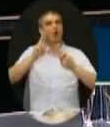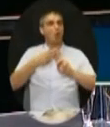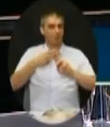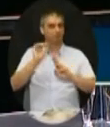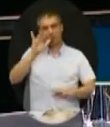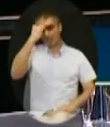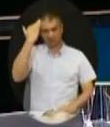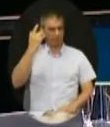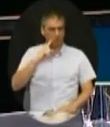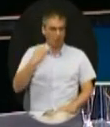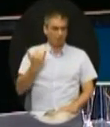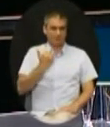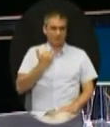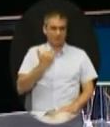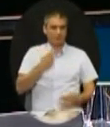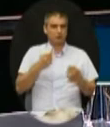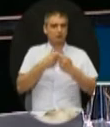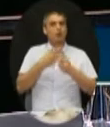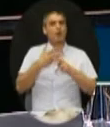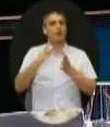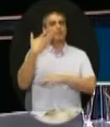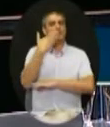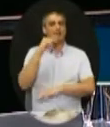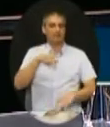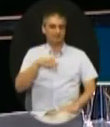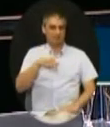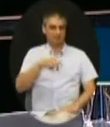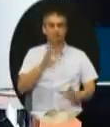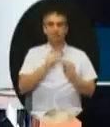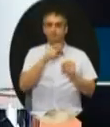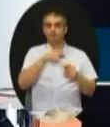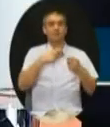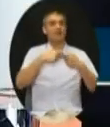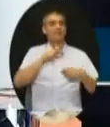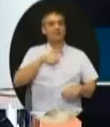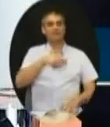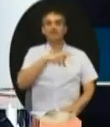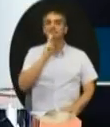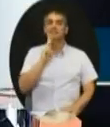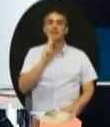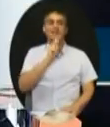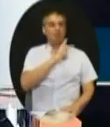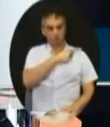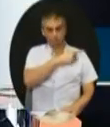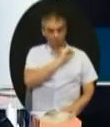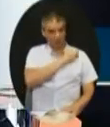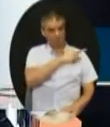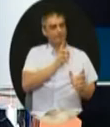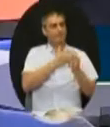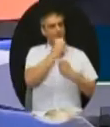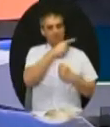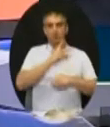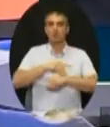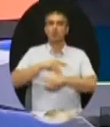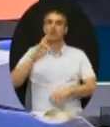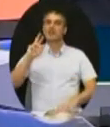של הקצנה שלא בהכרח קשורה רק למדינת ישראל. איתנו בפן חברת הכנסת קסניה סבטלובה מהמחנה הציוני, דוקטור